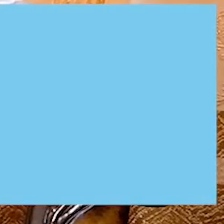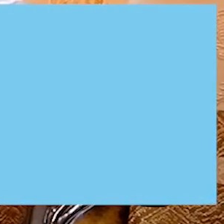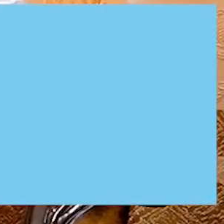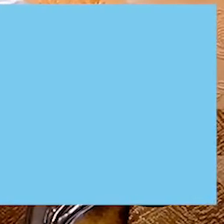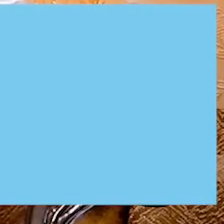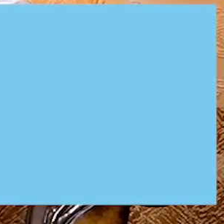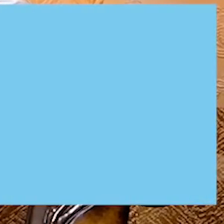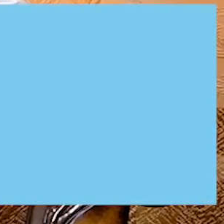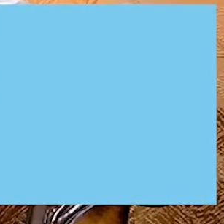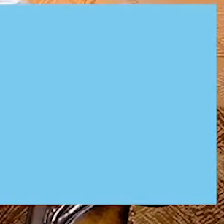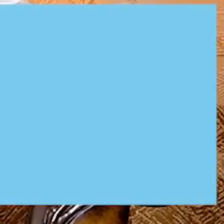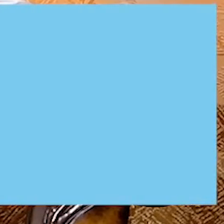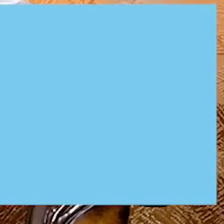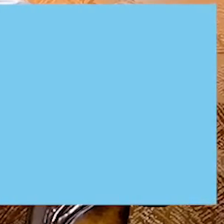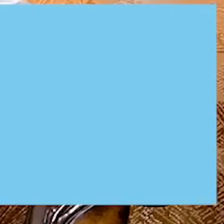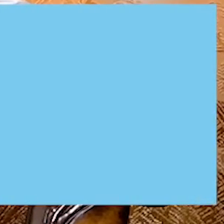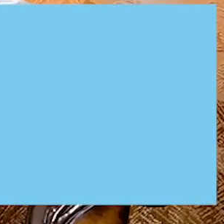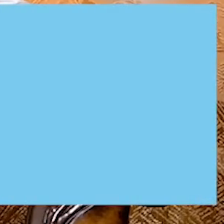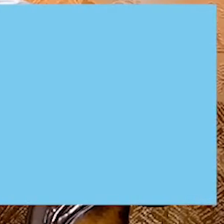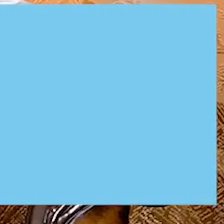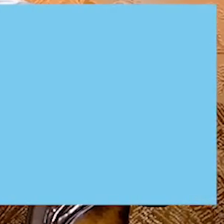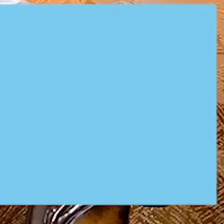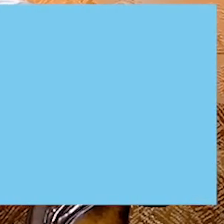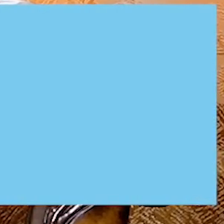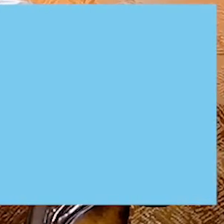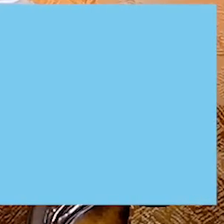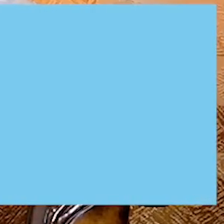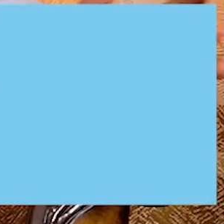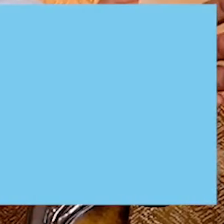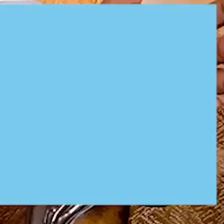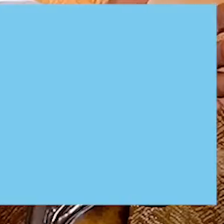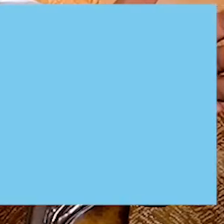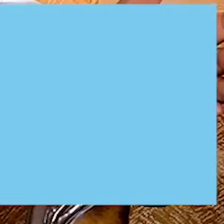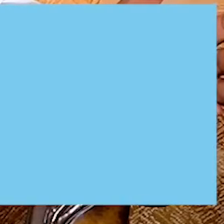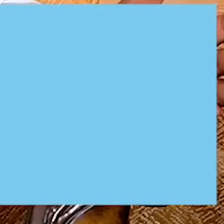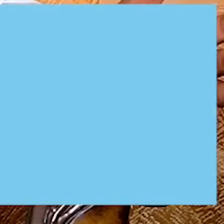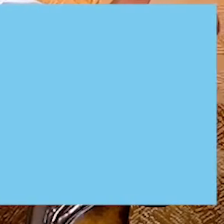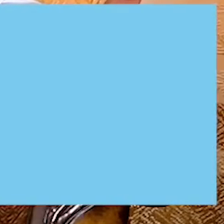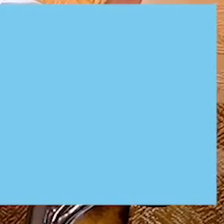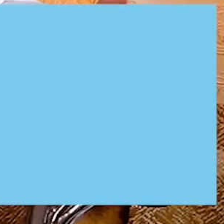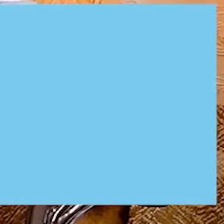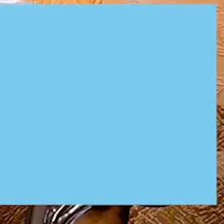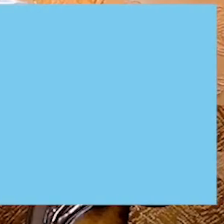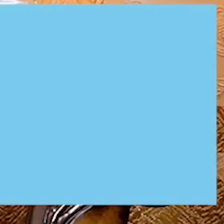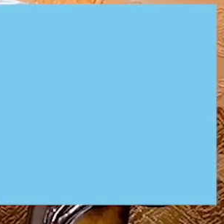ukishafanyika na vikao ni uamuzi wa wote. Sawa. Na tuliupokea